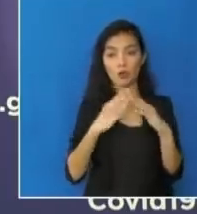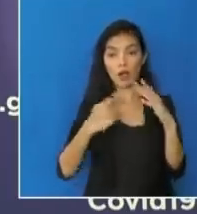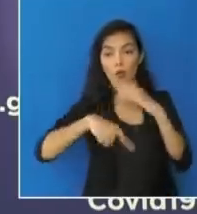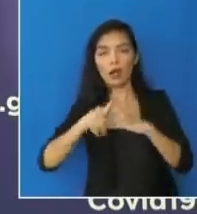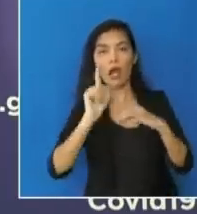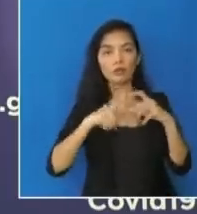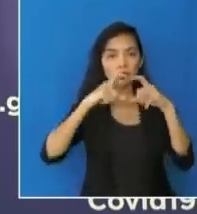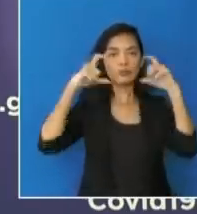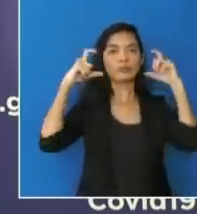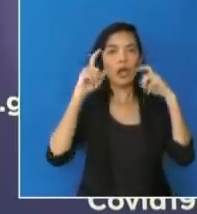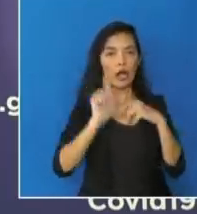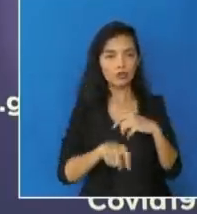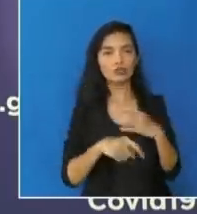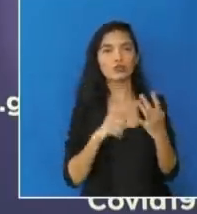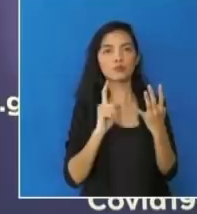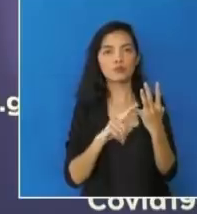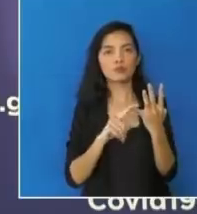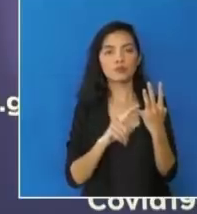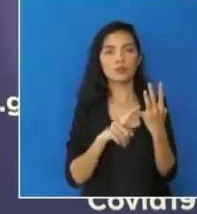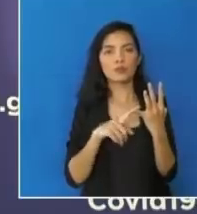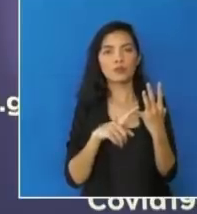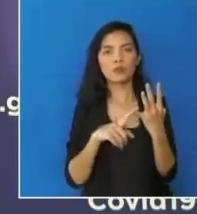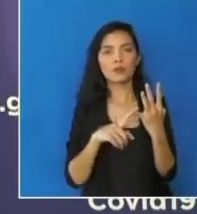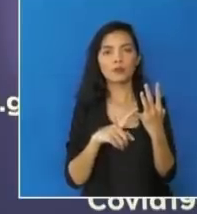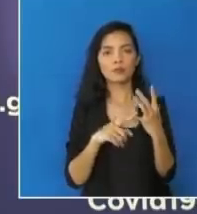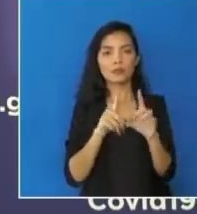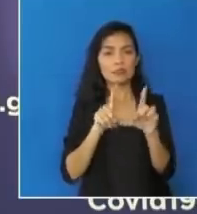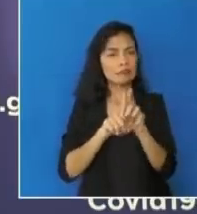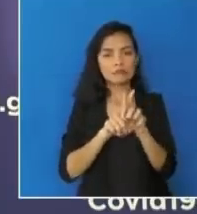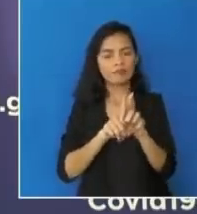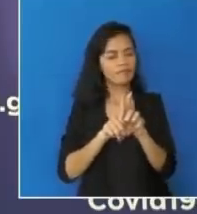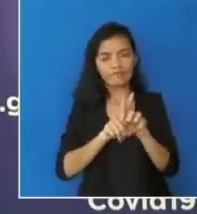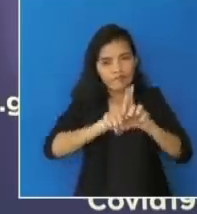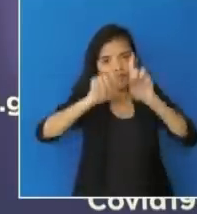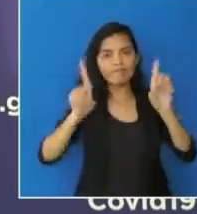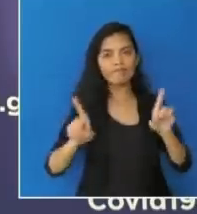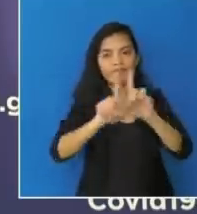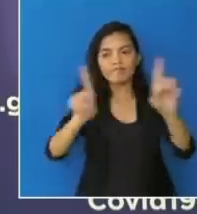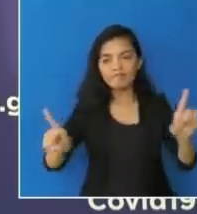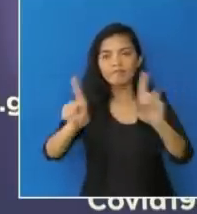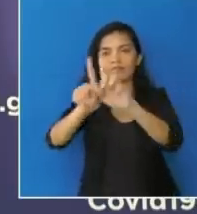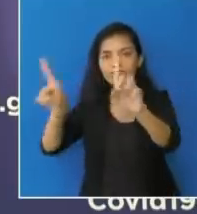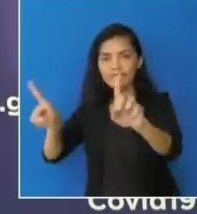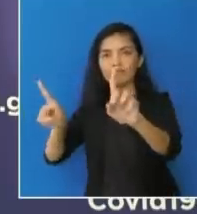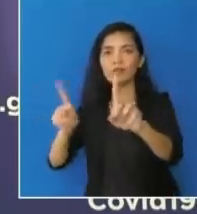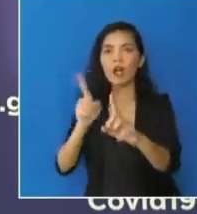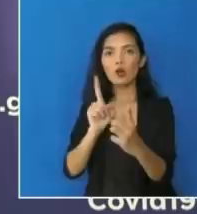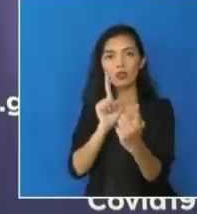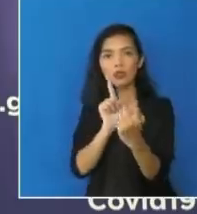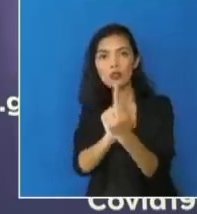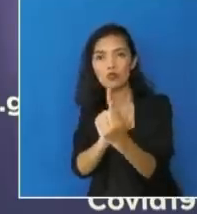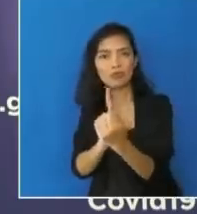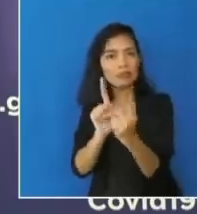rumah, melalui mekanisme menjaga jarak fisik pada saat melaksanakan kontak sosial